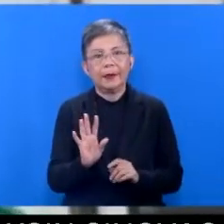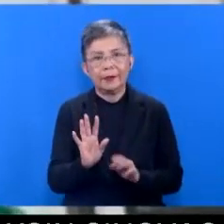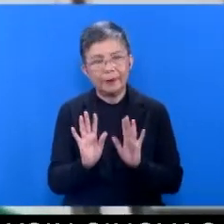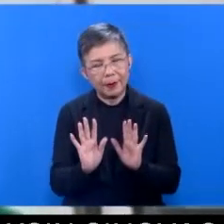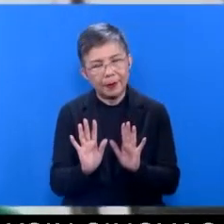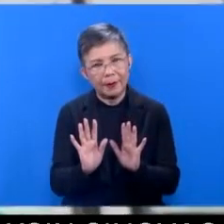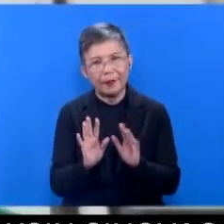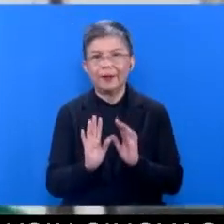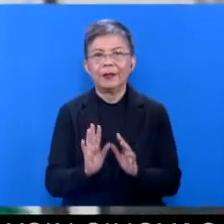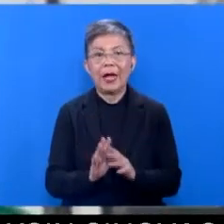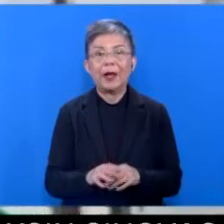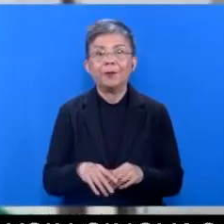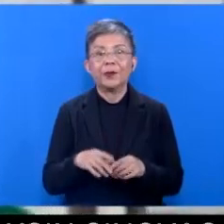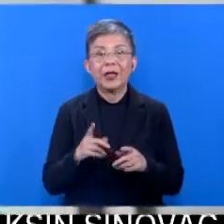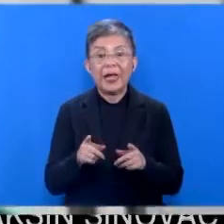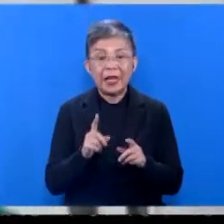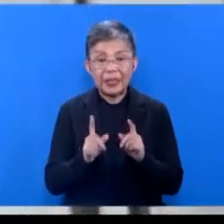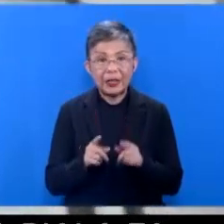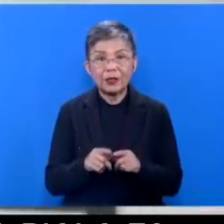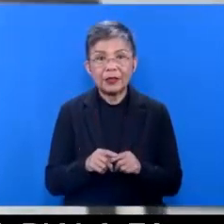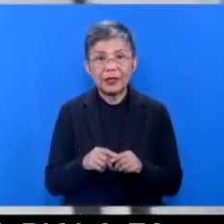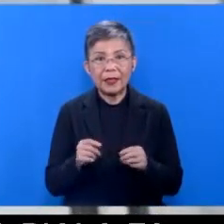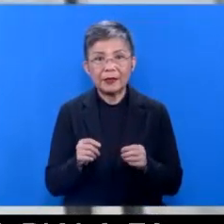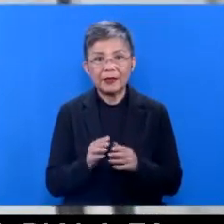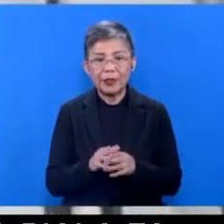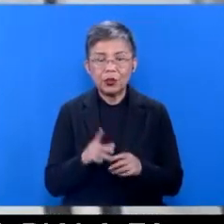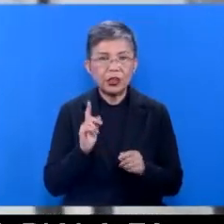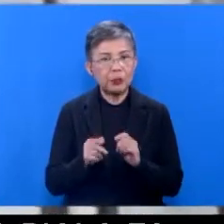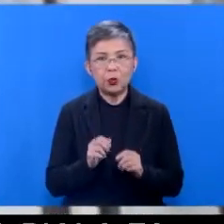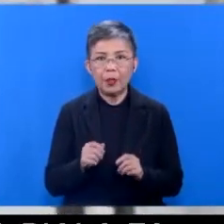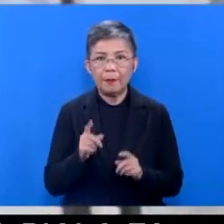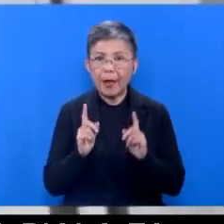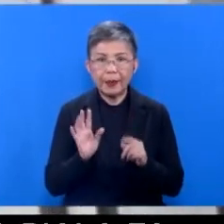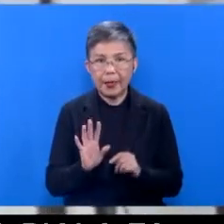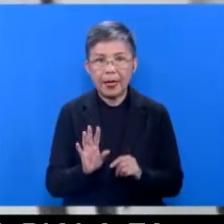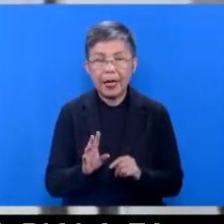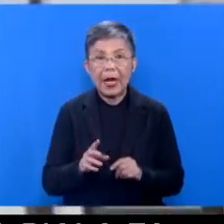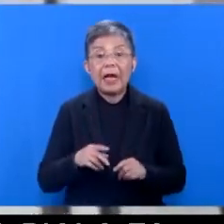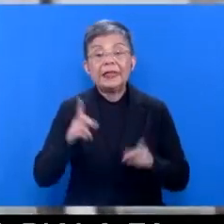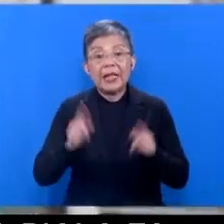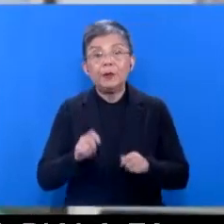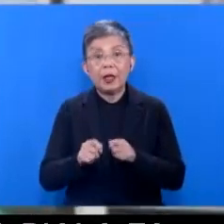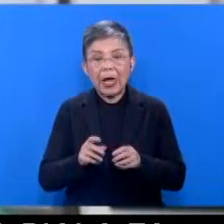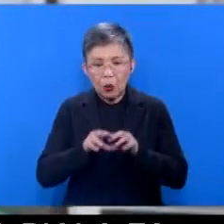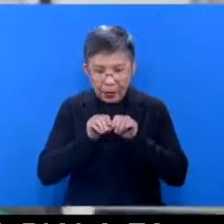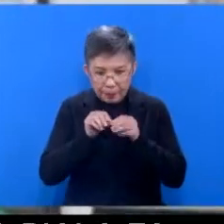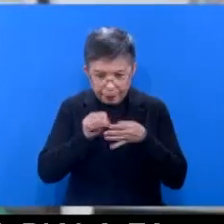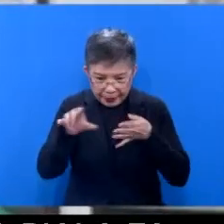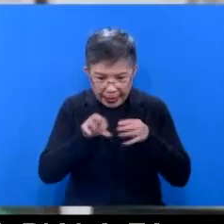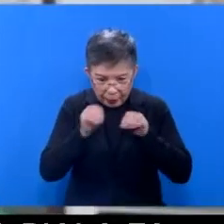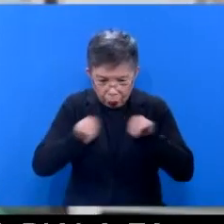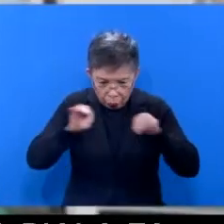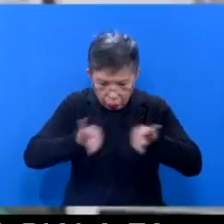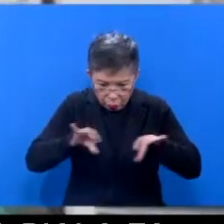sianida glikoside, so ini adalah suatu senyawa yang tidak berbahaya. Menjadi berbahaya apabila dia diurai. Nah, yang disebut